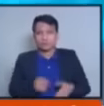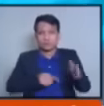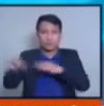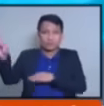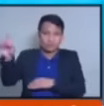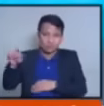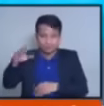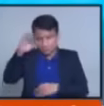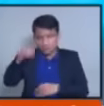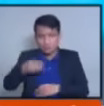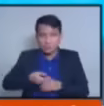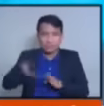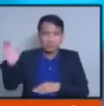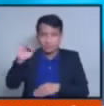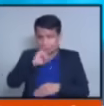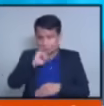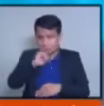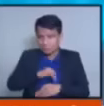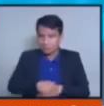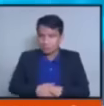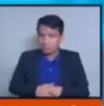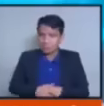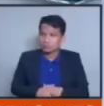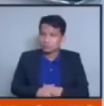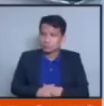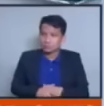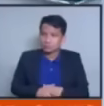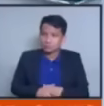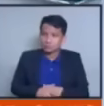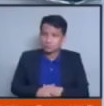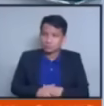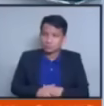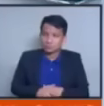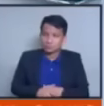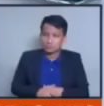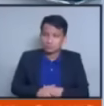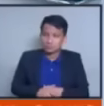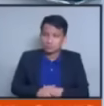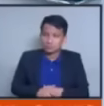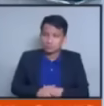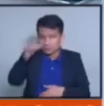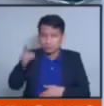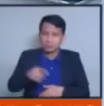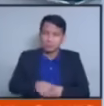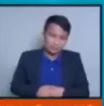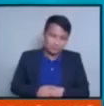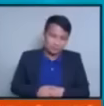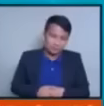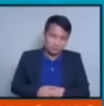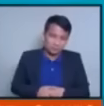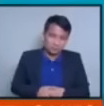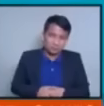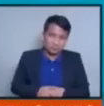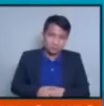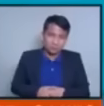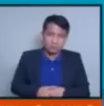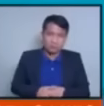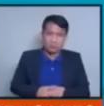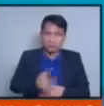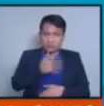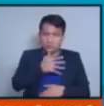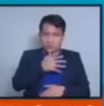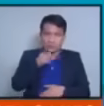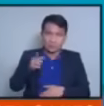yung lalaki, pinauwi nila sa Iloilo. Nako po. Gusto ko sasampahan sila lahat. Tatay. Po. Nako, gusto ni